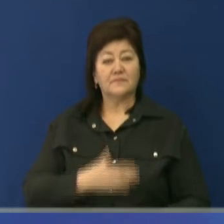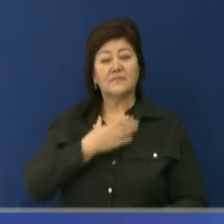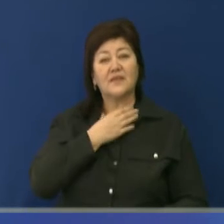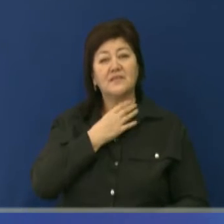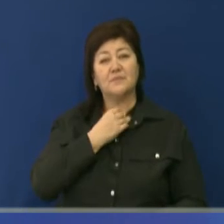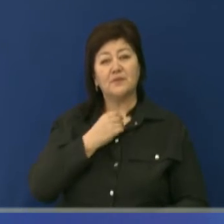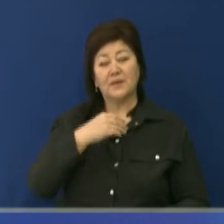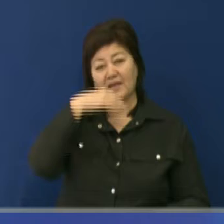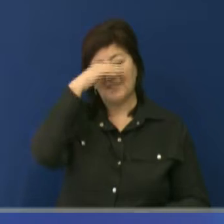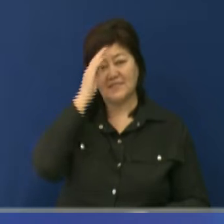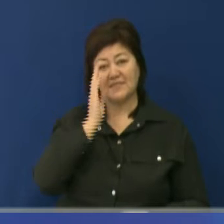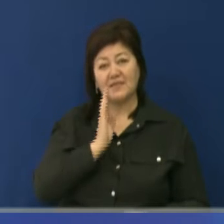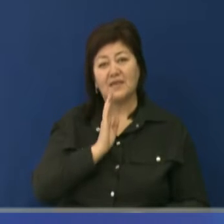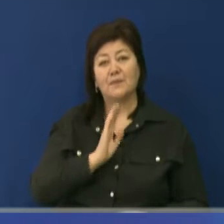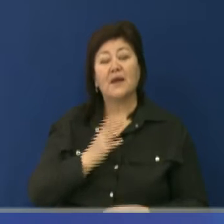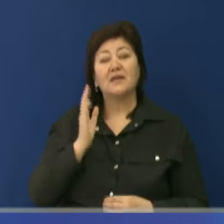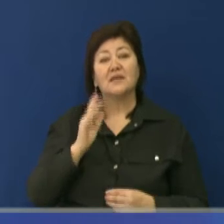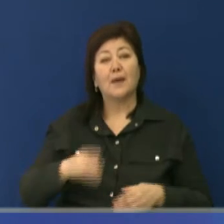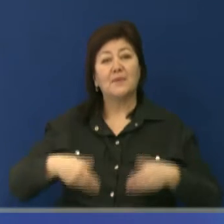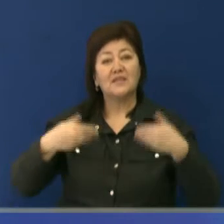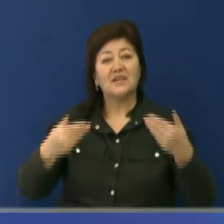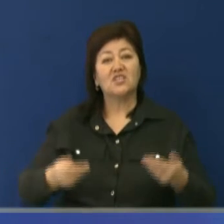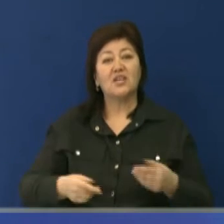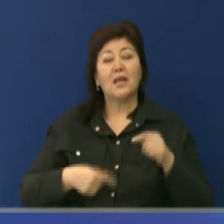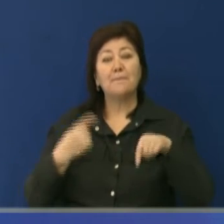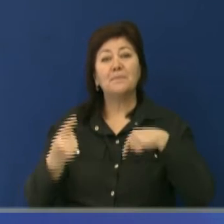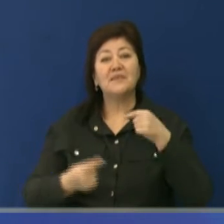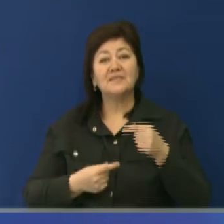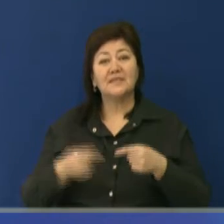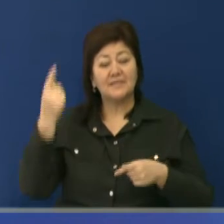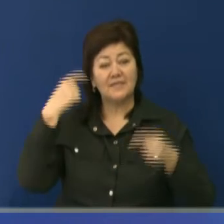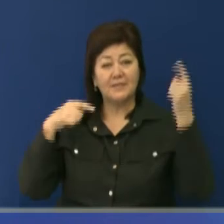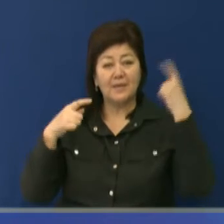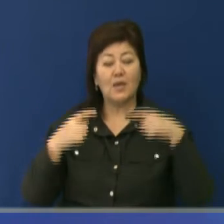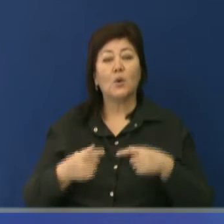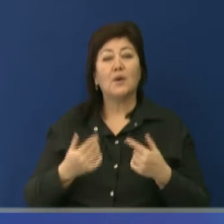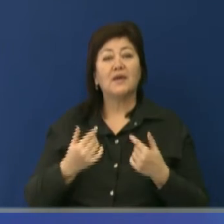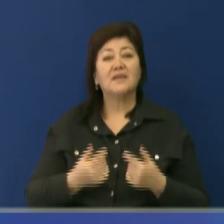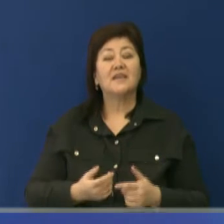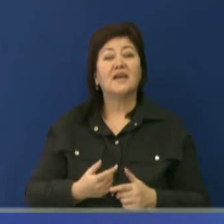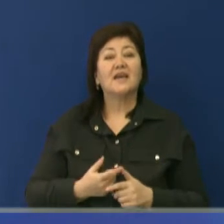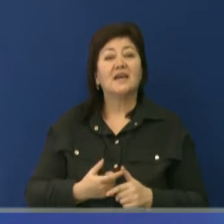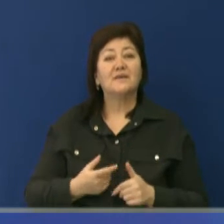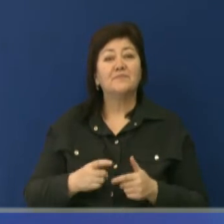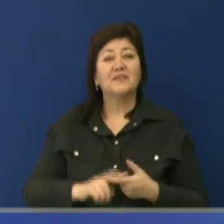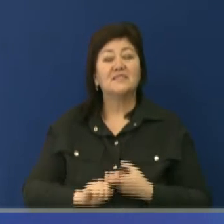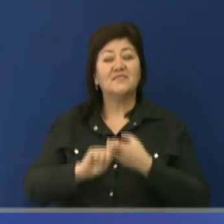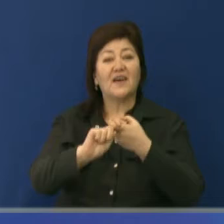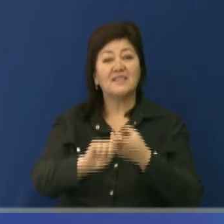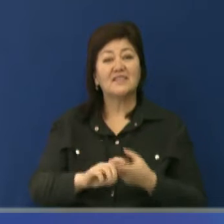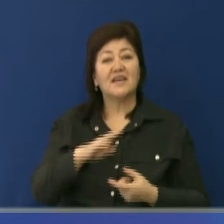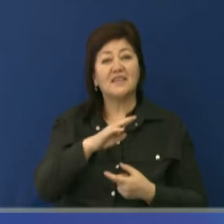Семейлік оқушылар өздерінің бизнес идеяларын ұсынды. Бұл Қазақстан Республикасындағы Тель-Авив университетінің достар қауымдастығы жүзеге